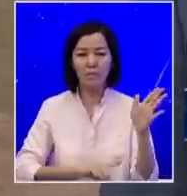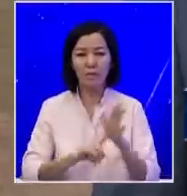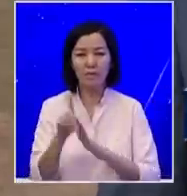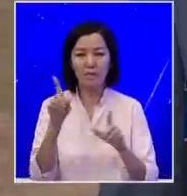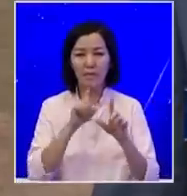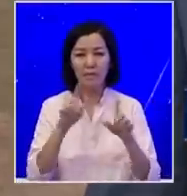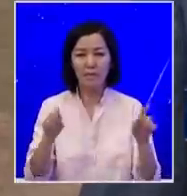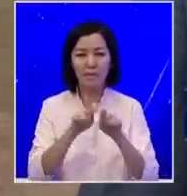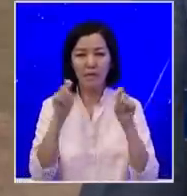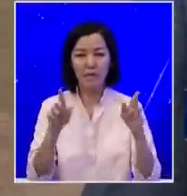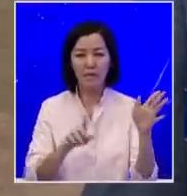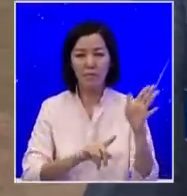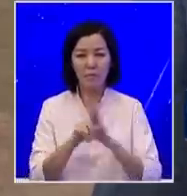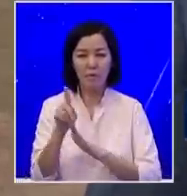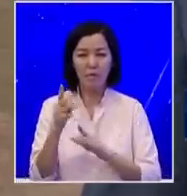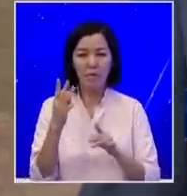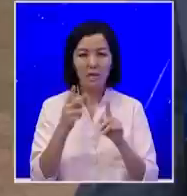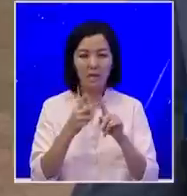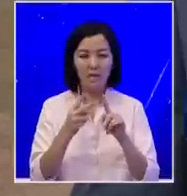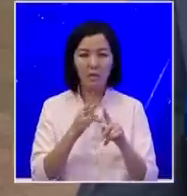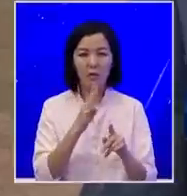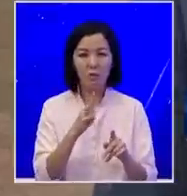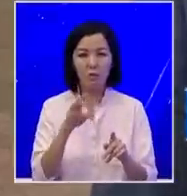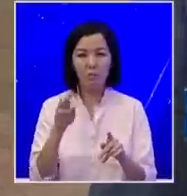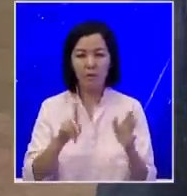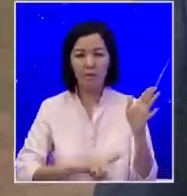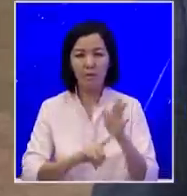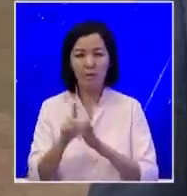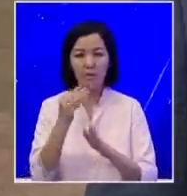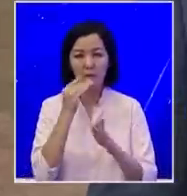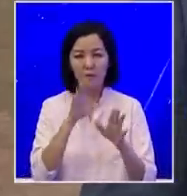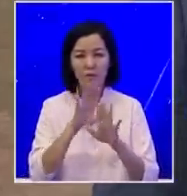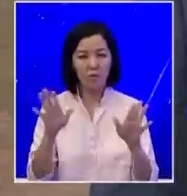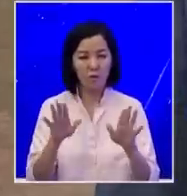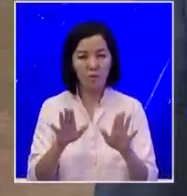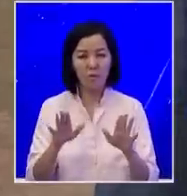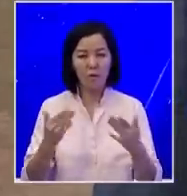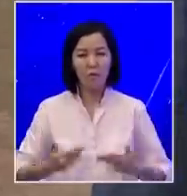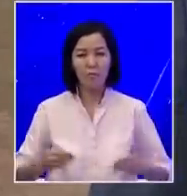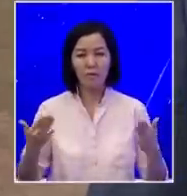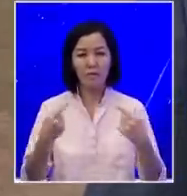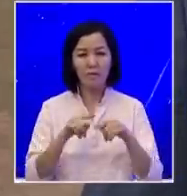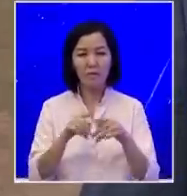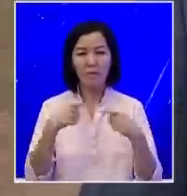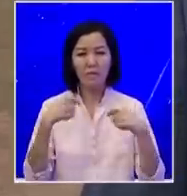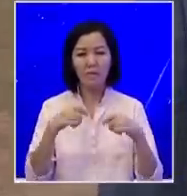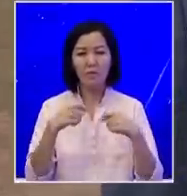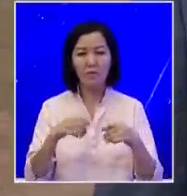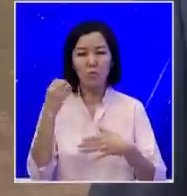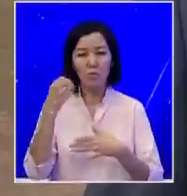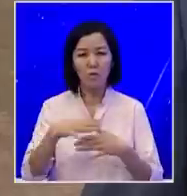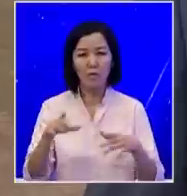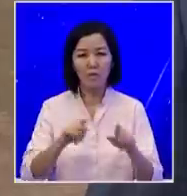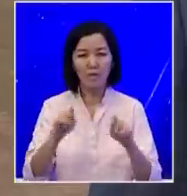нысан ашылған еді. Екінші кезең 4 мамырдан басталды. Азық-түліктік емес және тұрмыстық техниканы сату, жөнде орталықтары